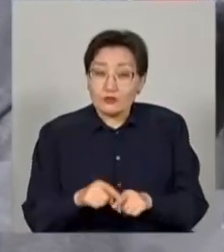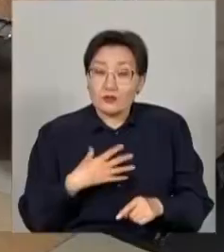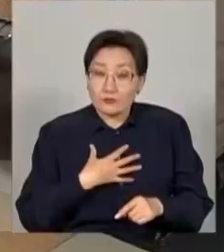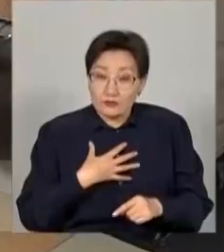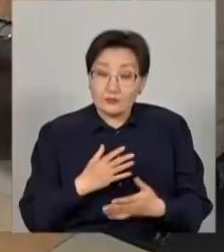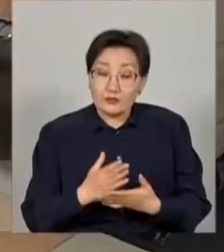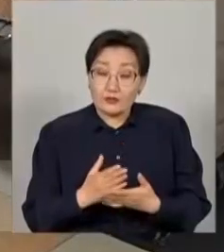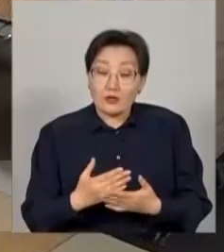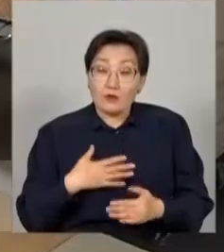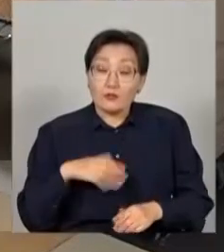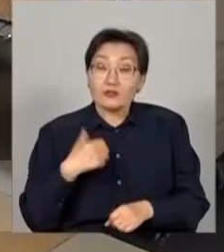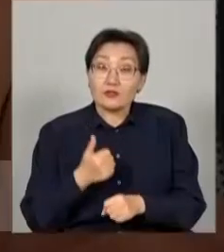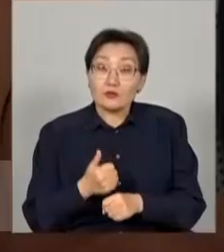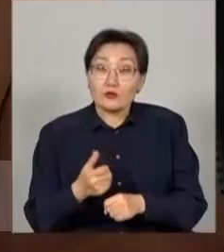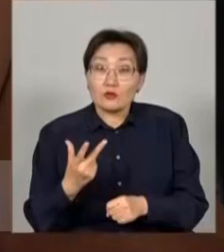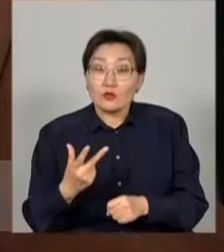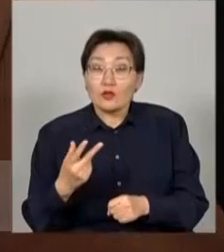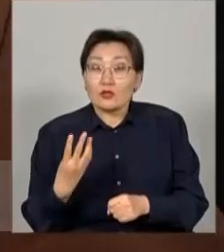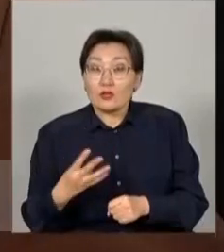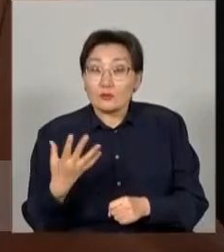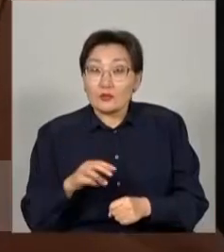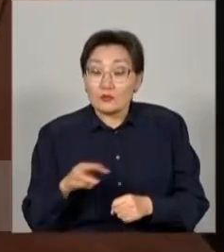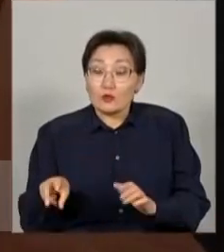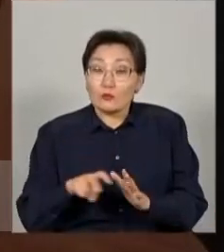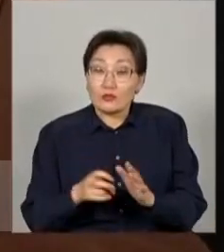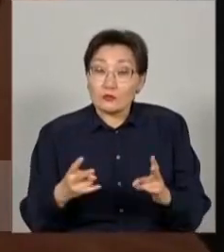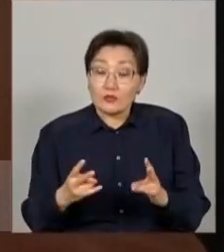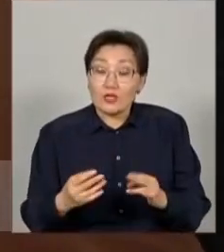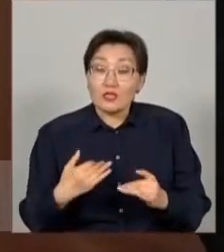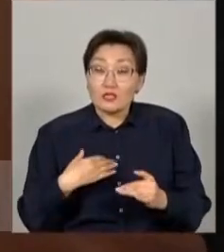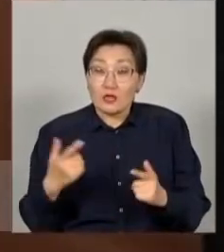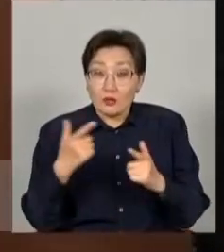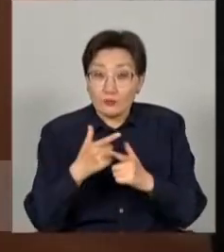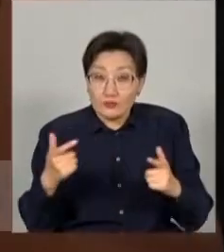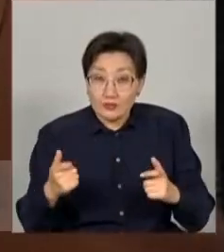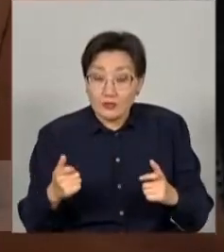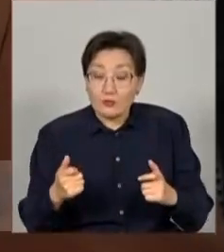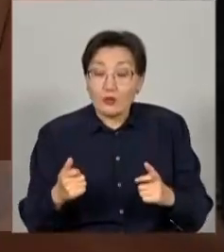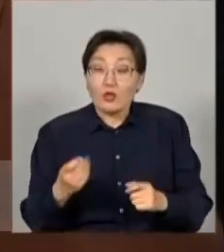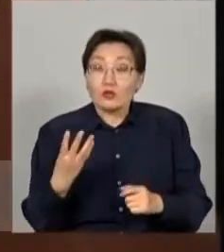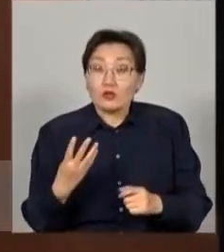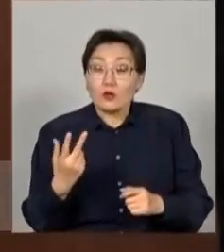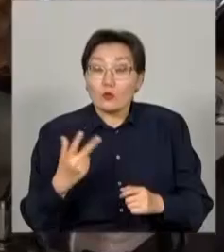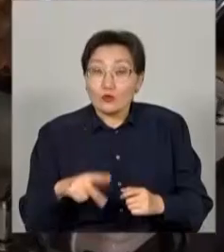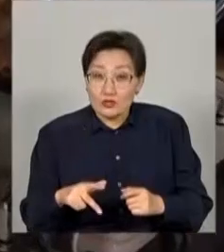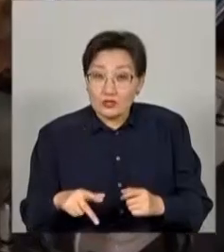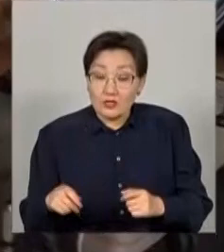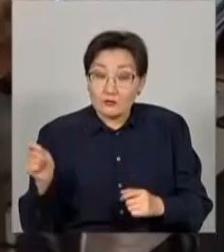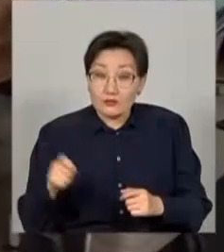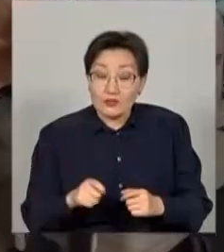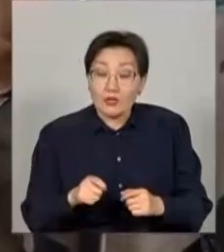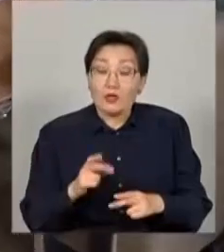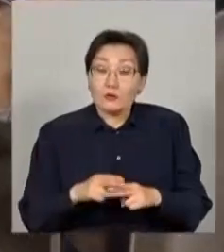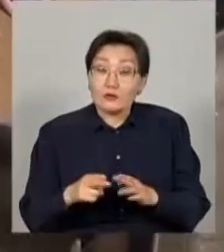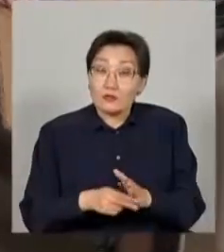бар. Мен негізінде 3:45-те отыруым керек. Қазір ол жаңа бізге айтты, бебетті 4:30-да. Теміржол